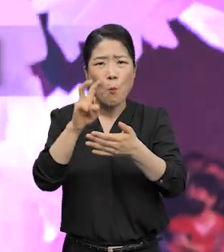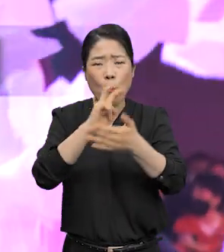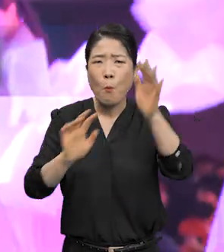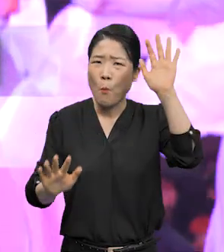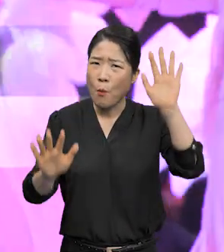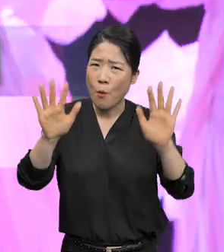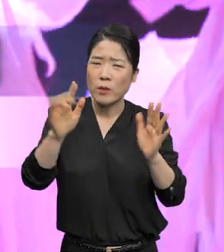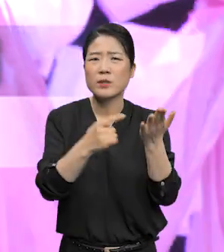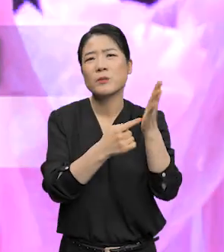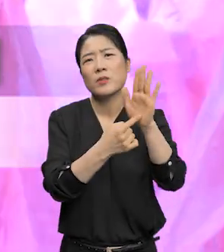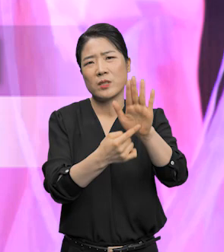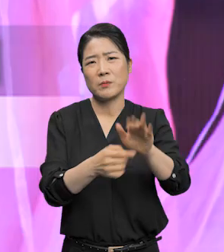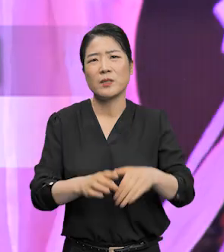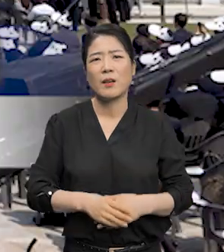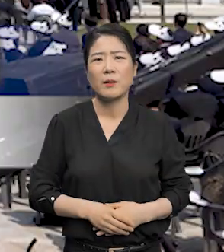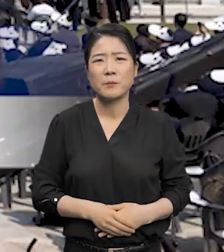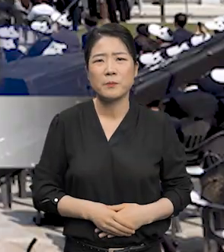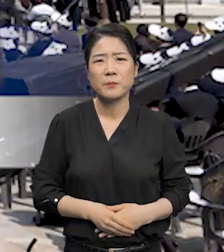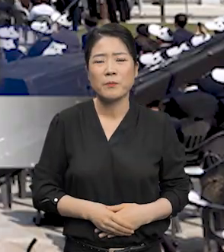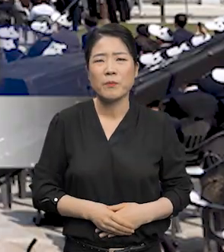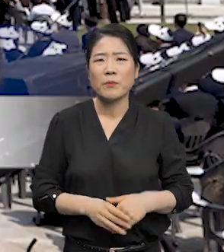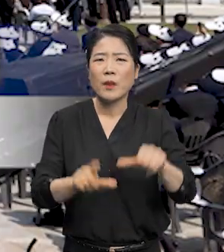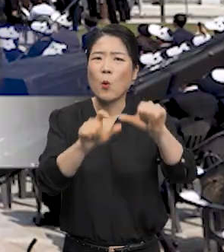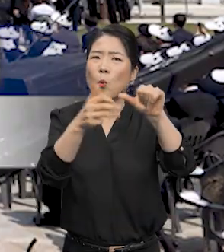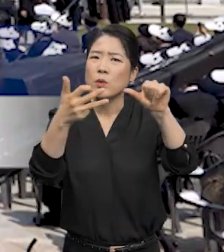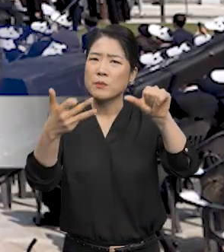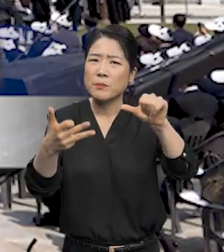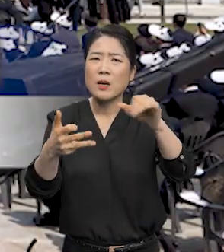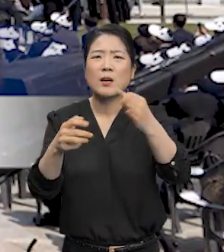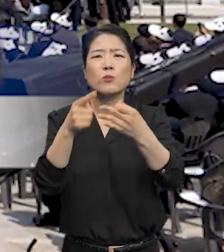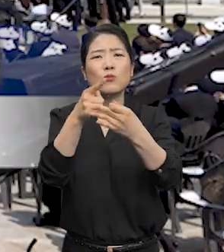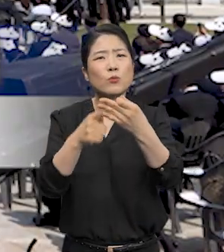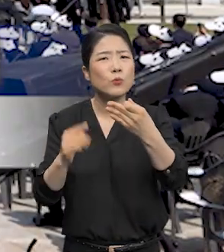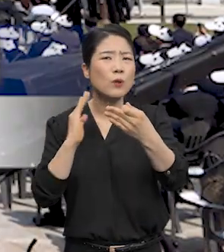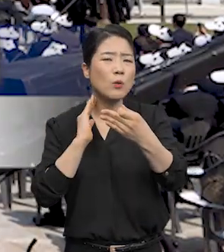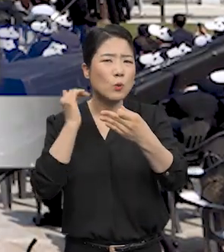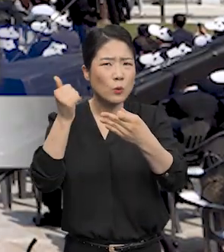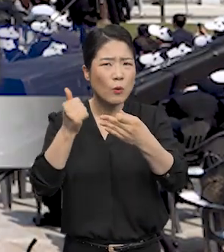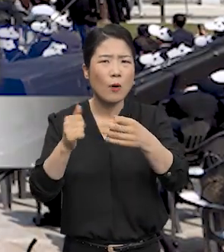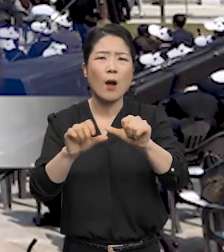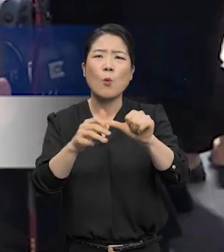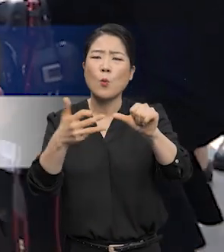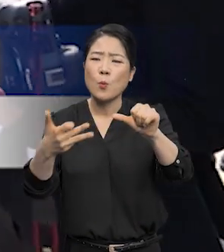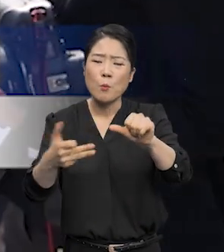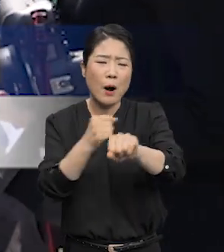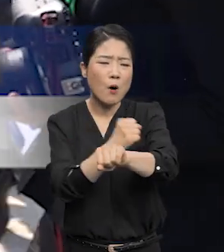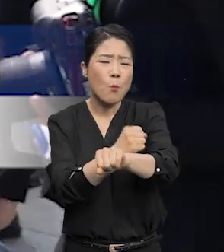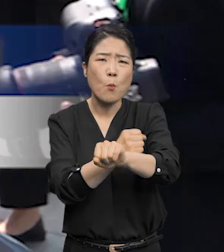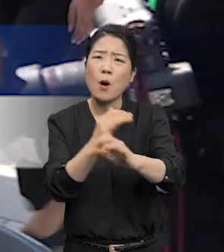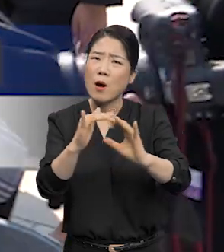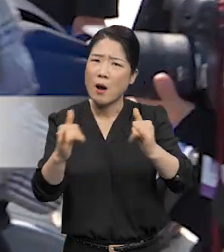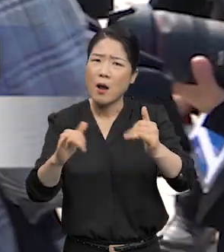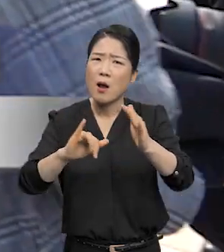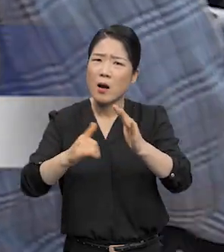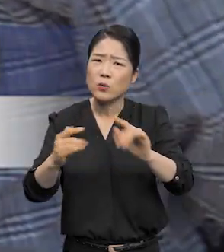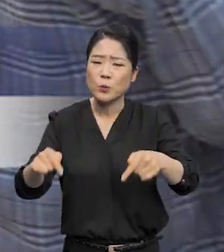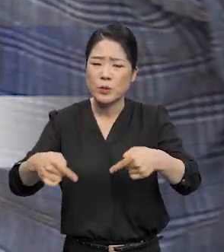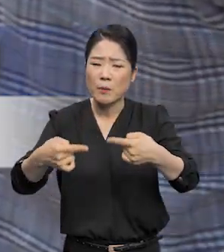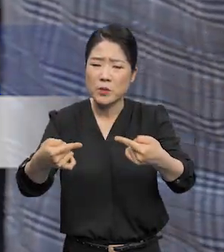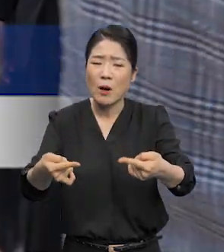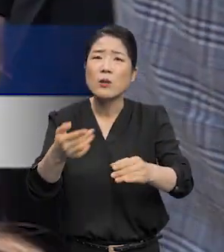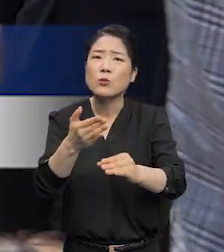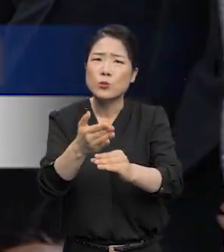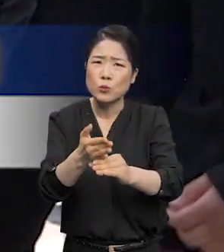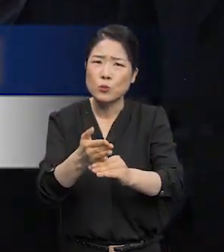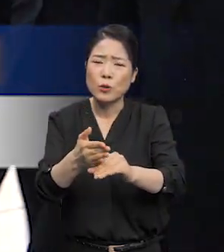공연과 퍼포먼스가 펼쳐집니다 18일 당일에는 윤석열 대통령과 5.18 민주유공자 및 유족 등이 참석한